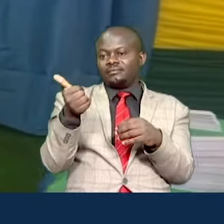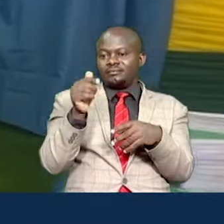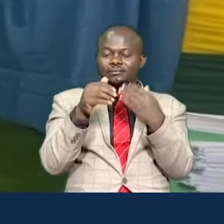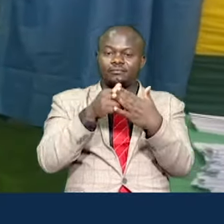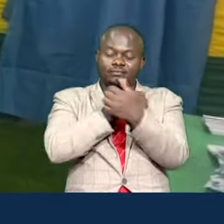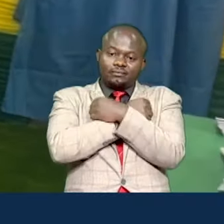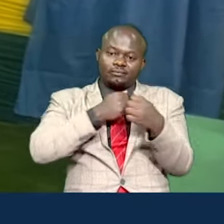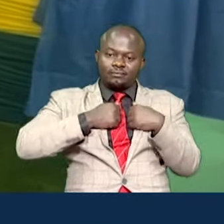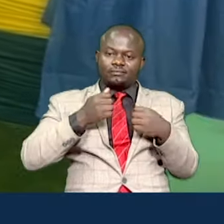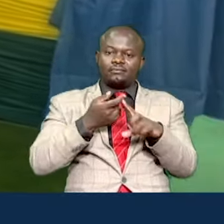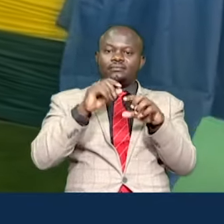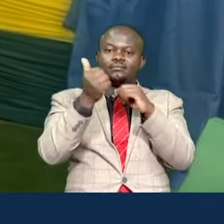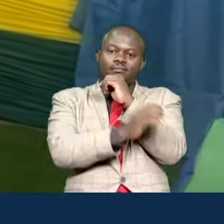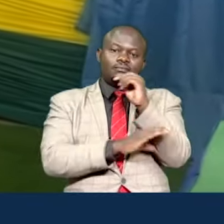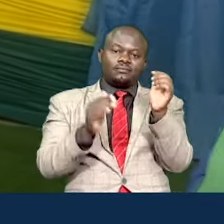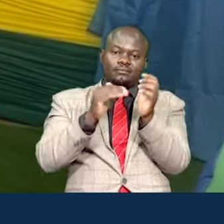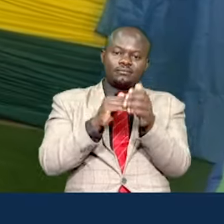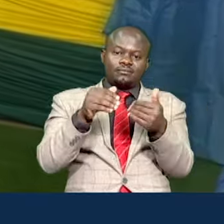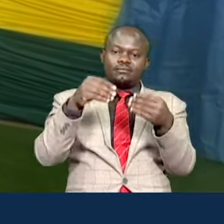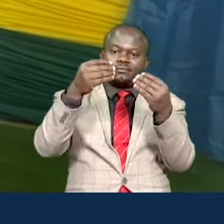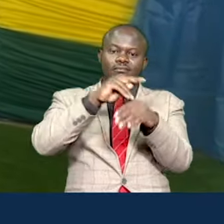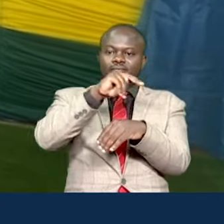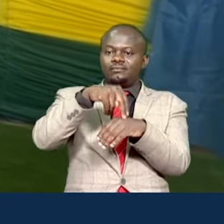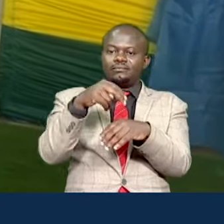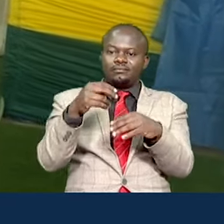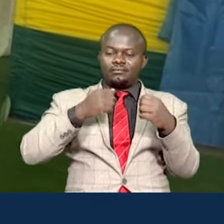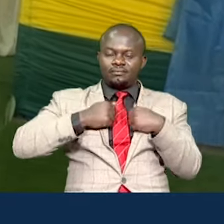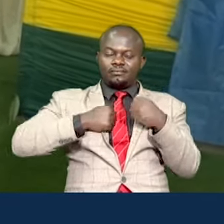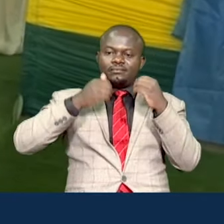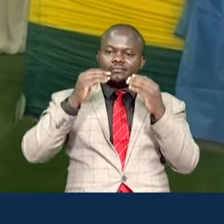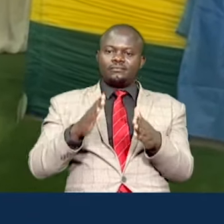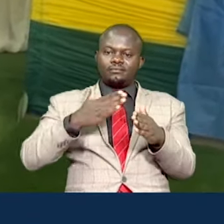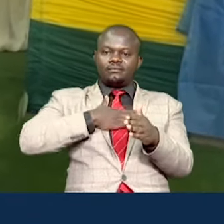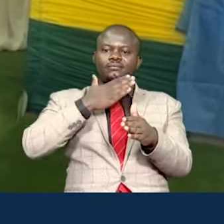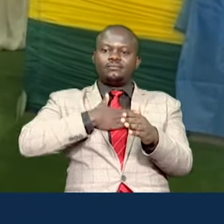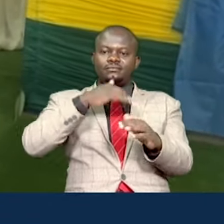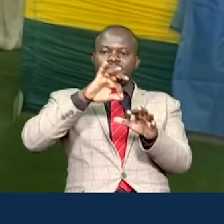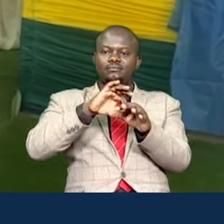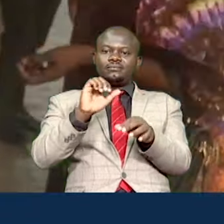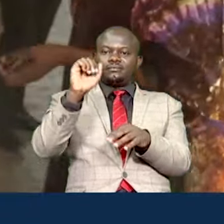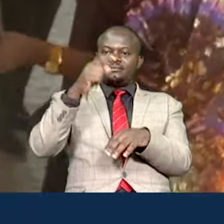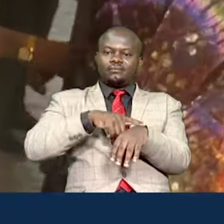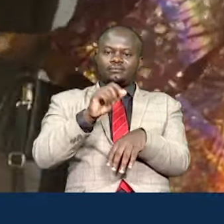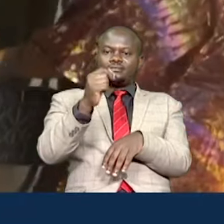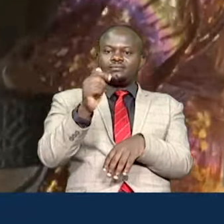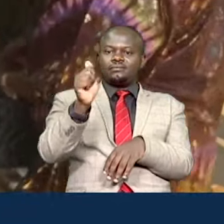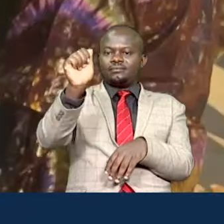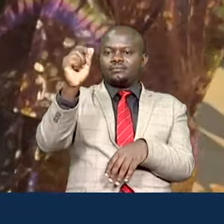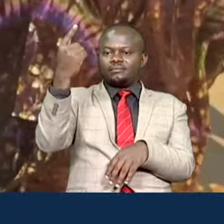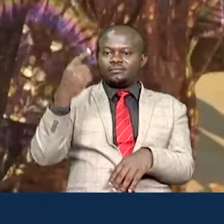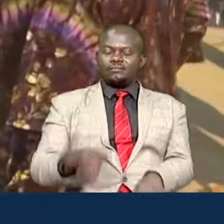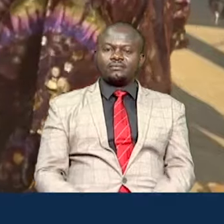bakunze u Rwanda baturutse mu bindi bihugu ndetse bahabwa ubwenegihugu bw'u Rwanda, bishimiye gutora ku nshuro yabo ya mbere.